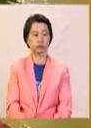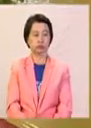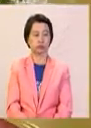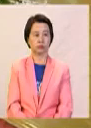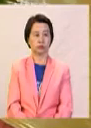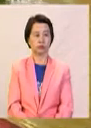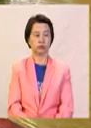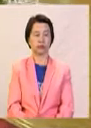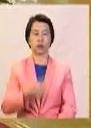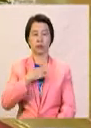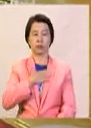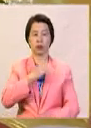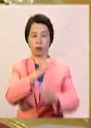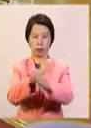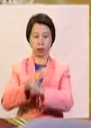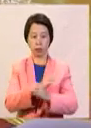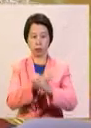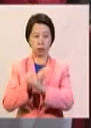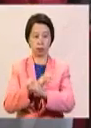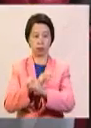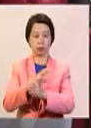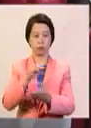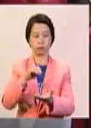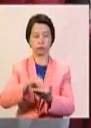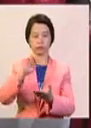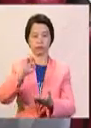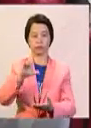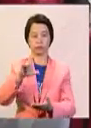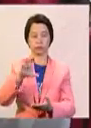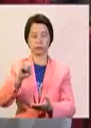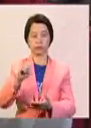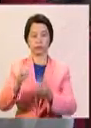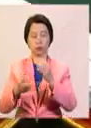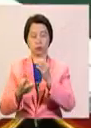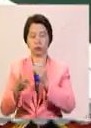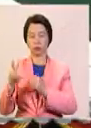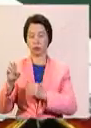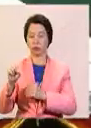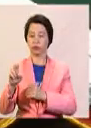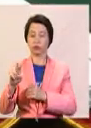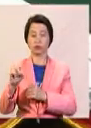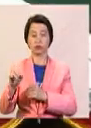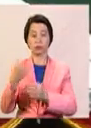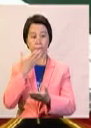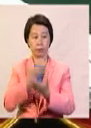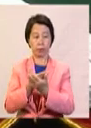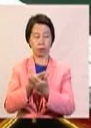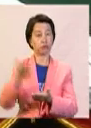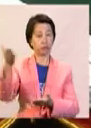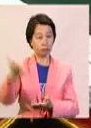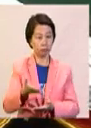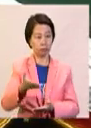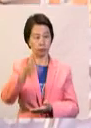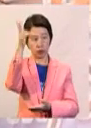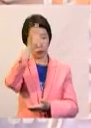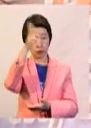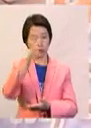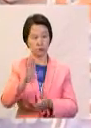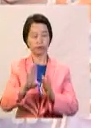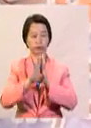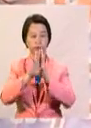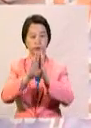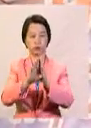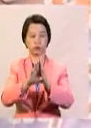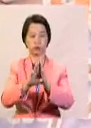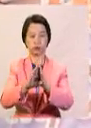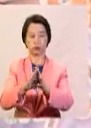Inisiatif murni MyCare dan Pasaraya EcoSafe adalah satu kerjasama baik dan amat dialu-alukan kerajaan dan bukti solidariti